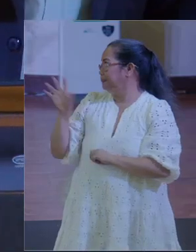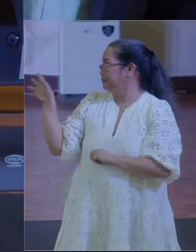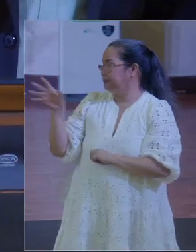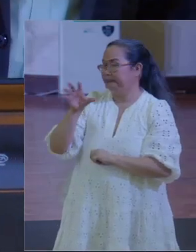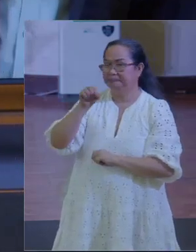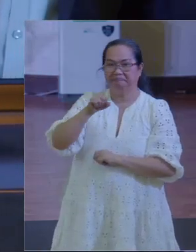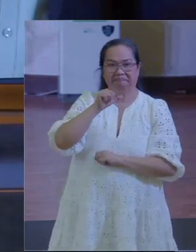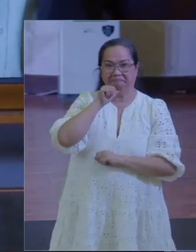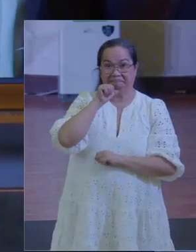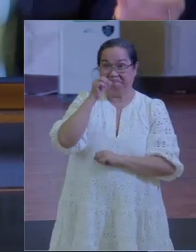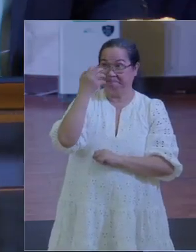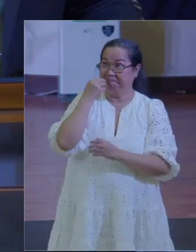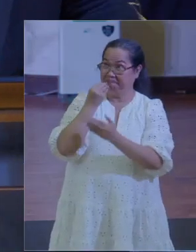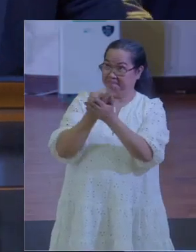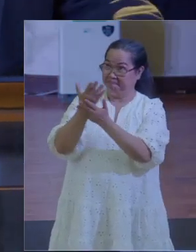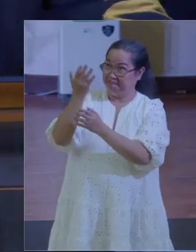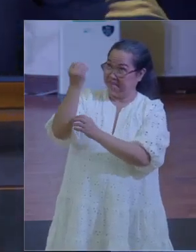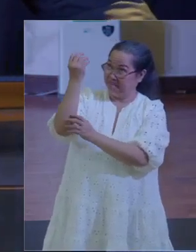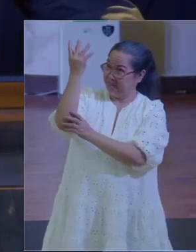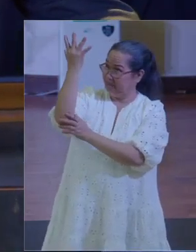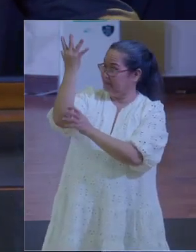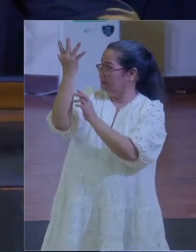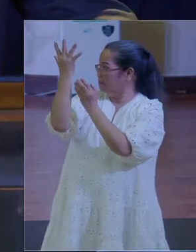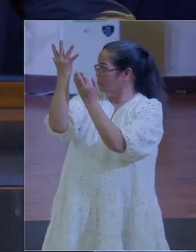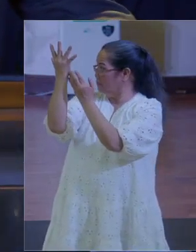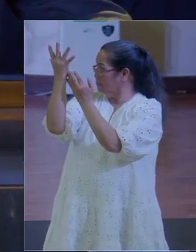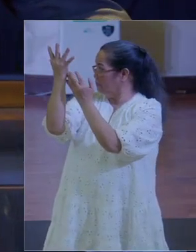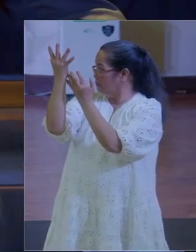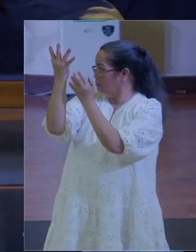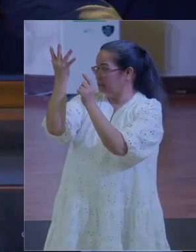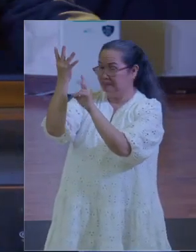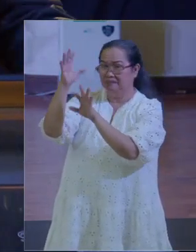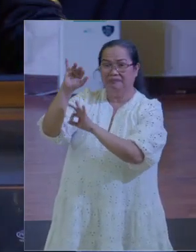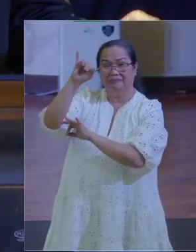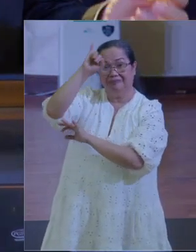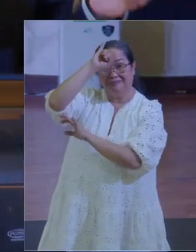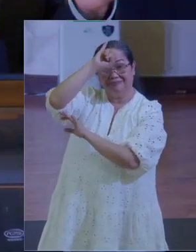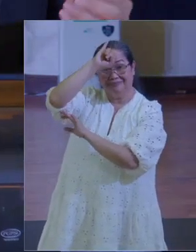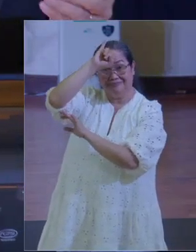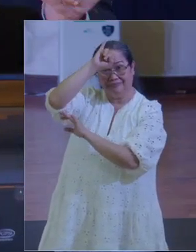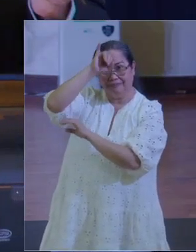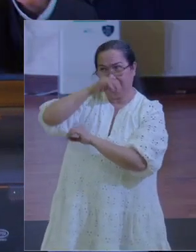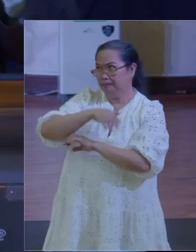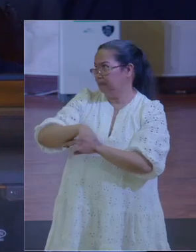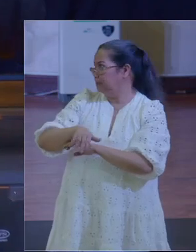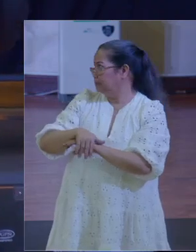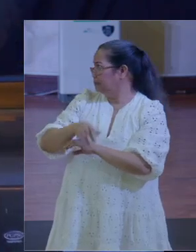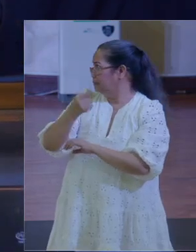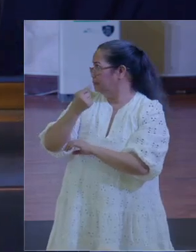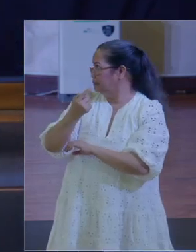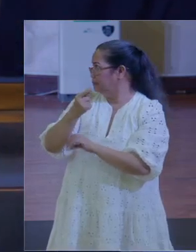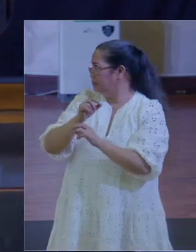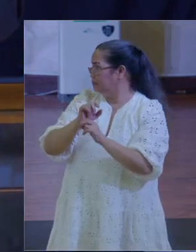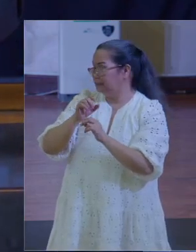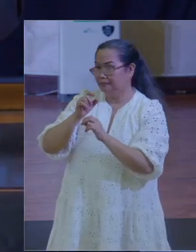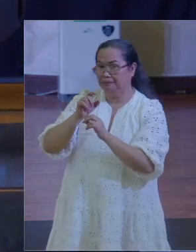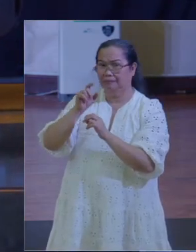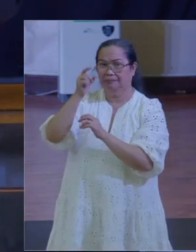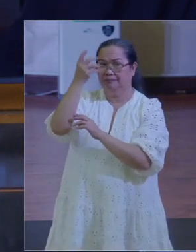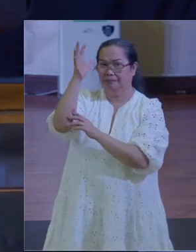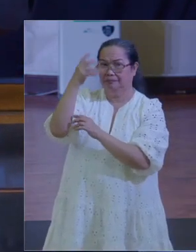have good fruit is to have evil. There can be no innocent sterility in the invisible tree